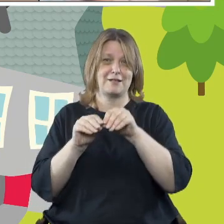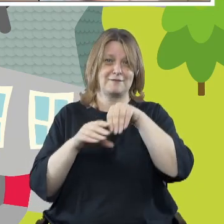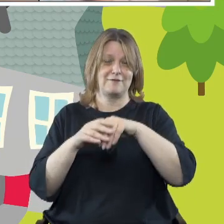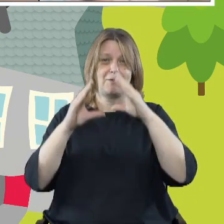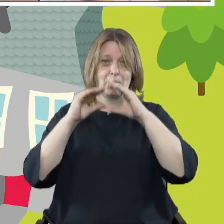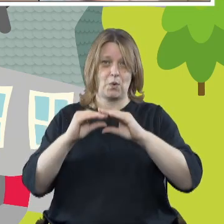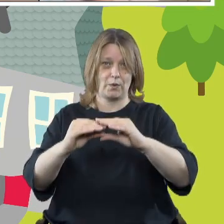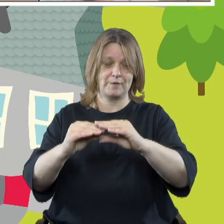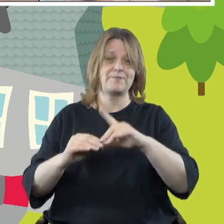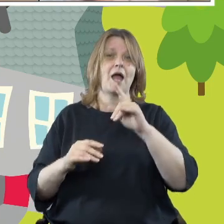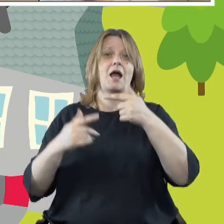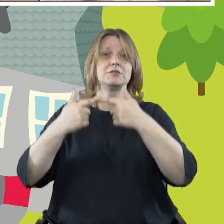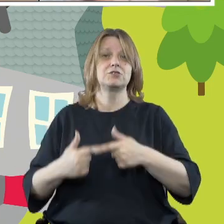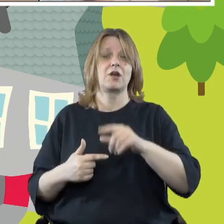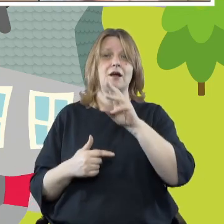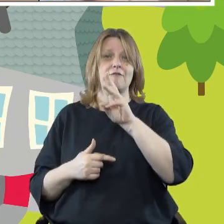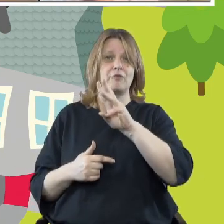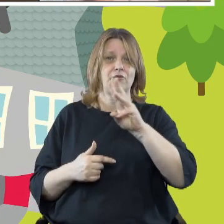jest